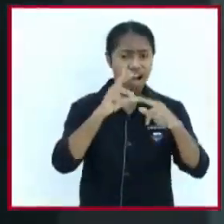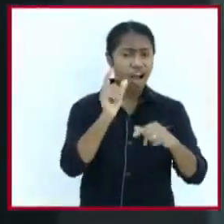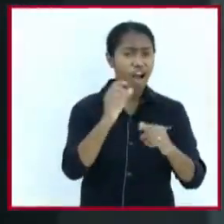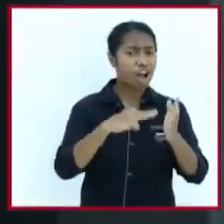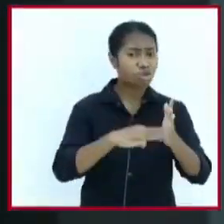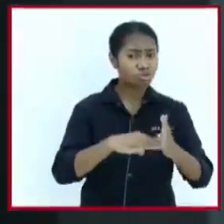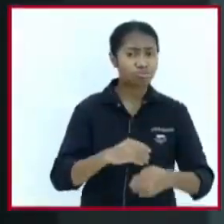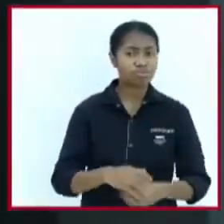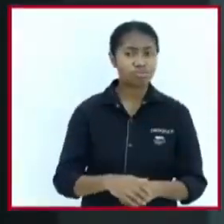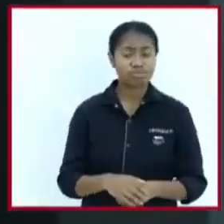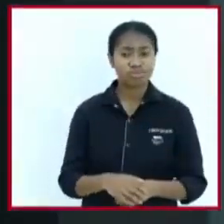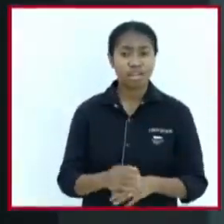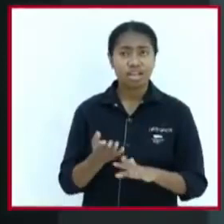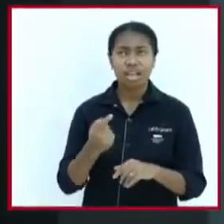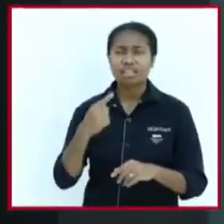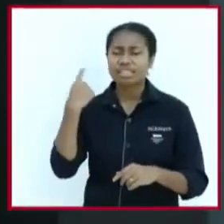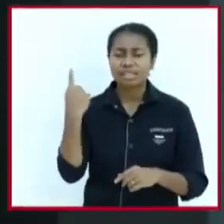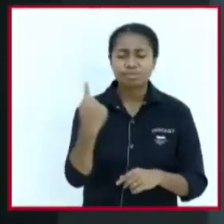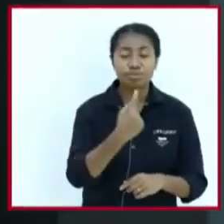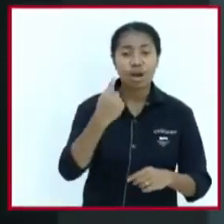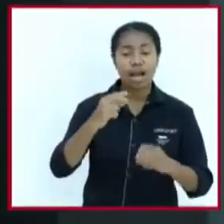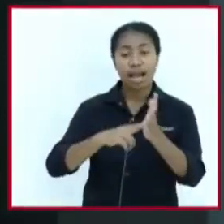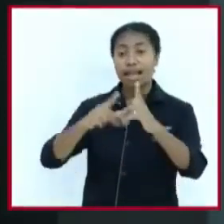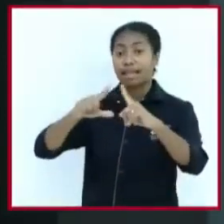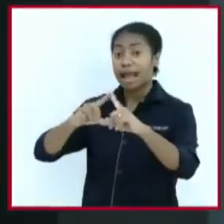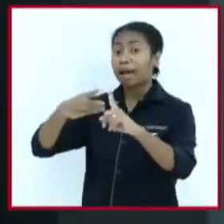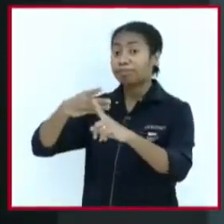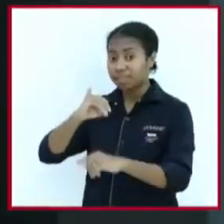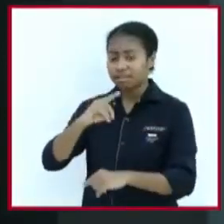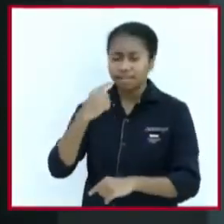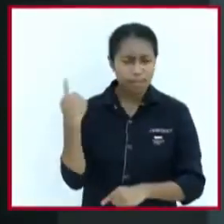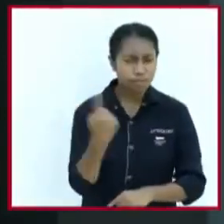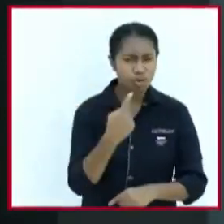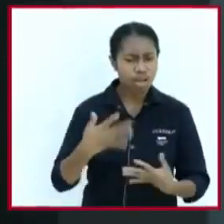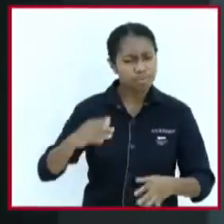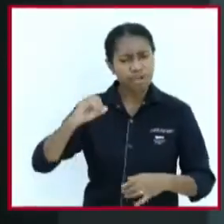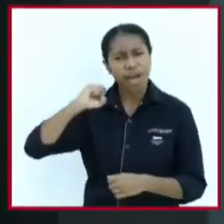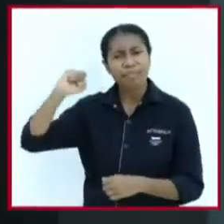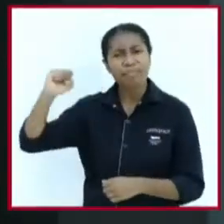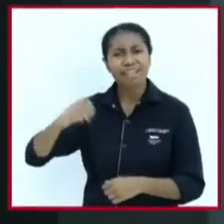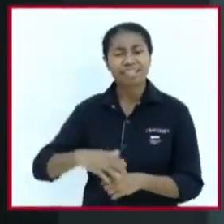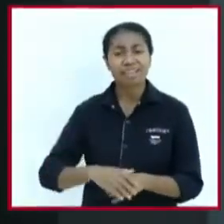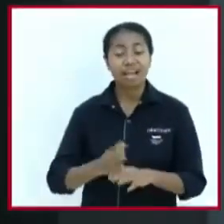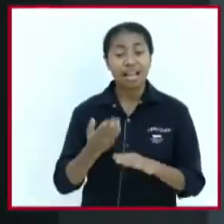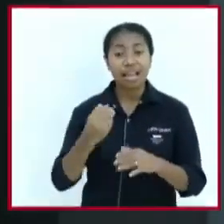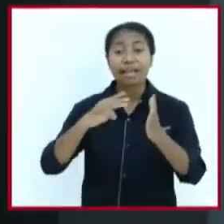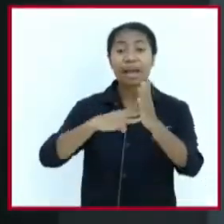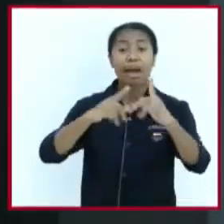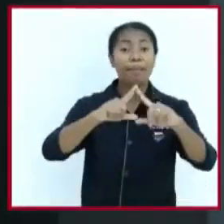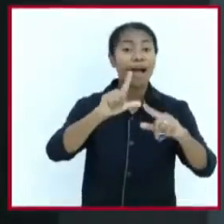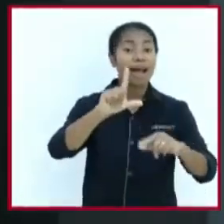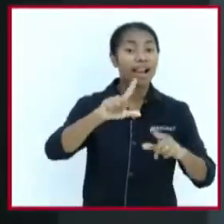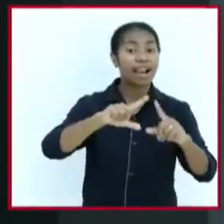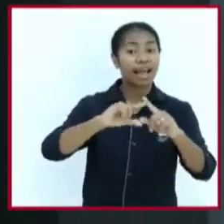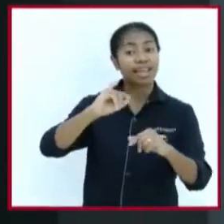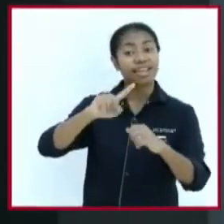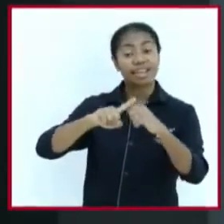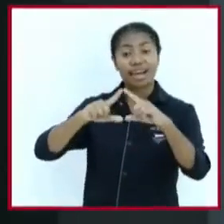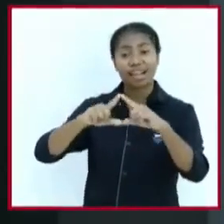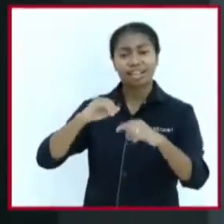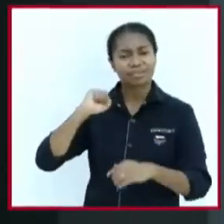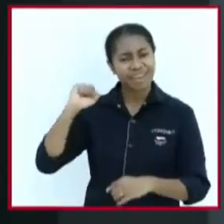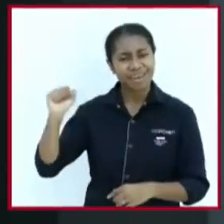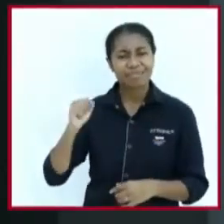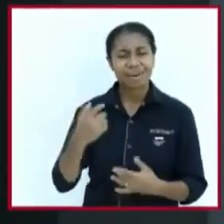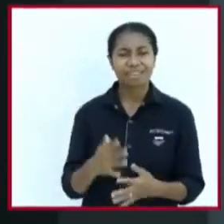lebih hebat dari nabi-nabi ya Hai lebih hebat dari malaikat Hai lebih hebat